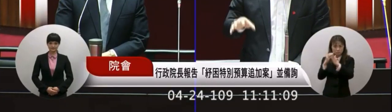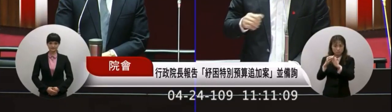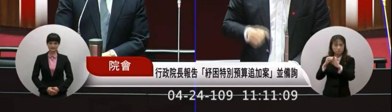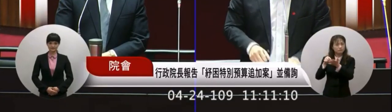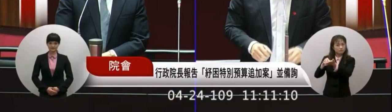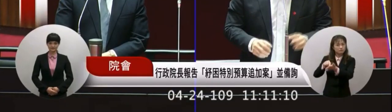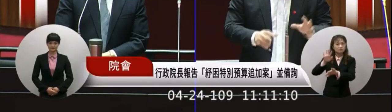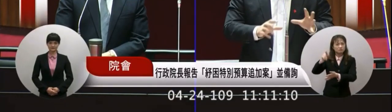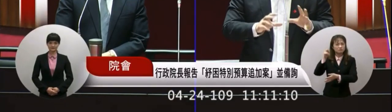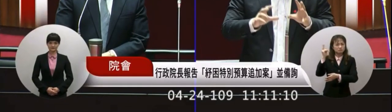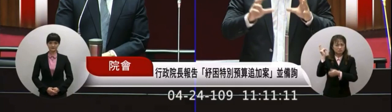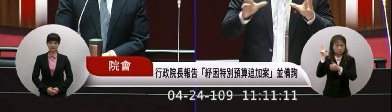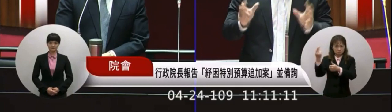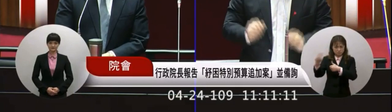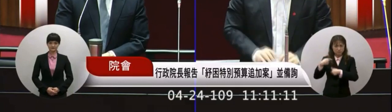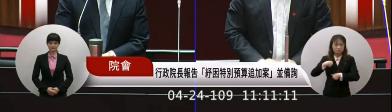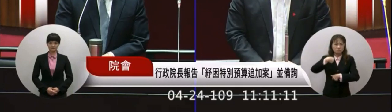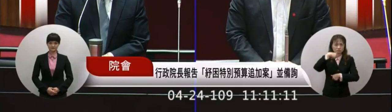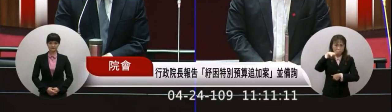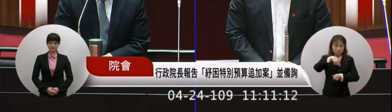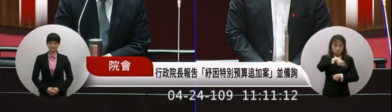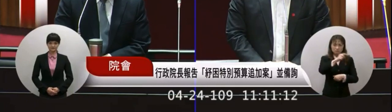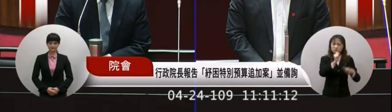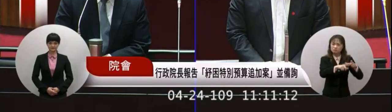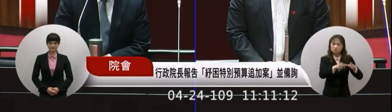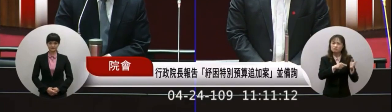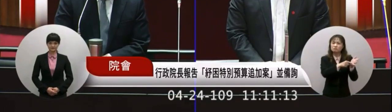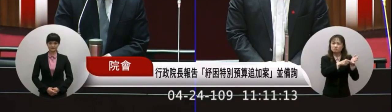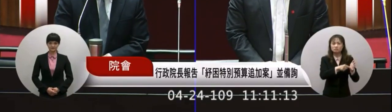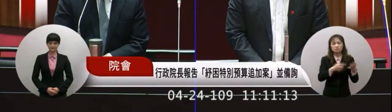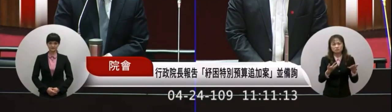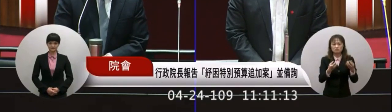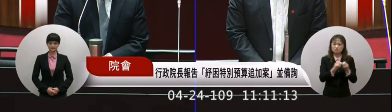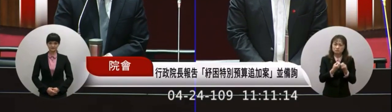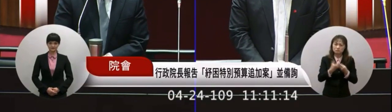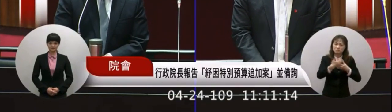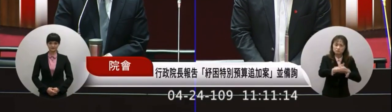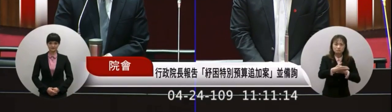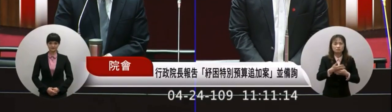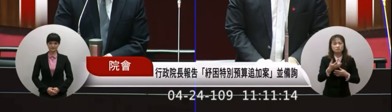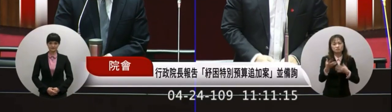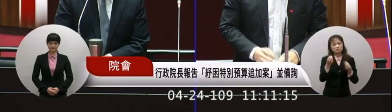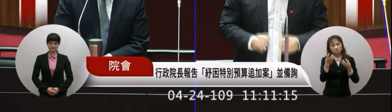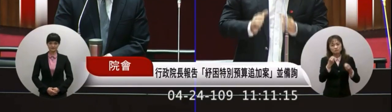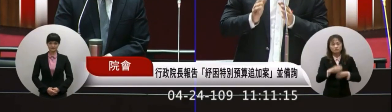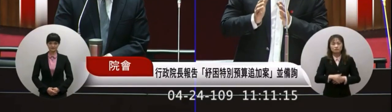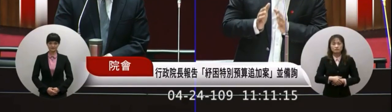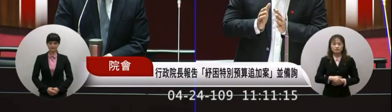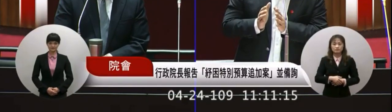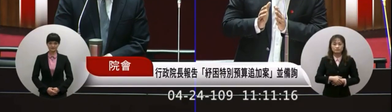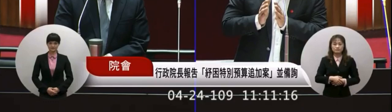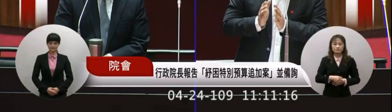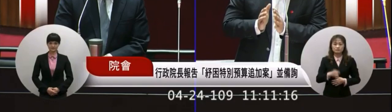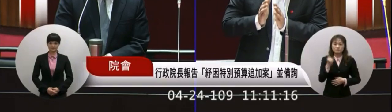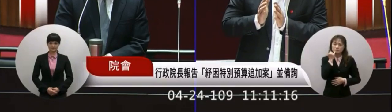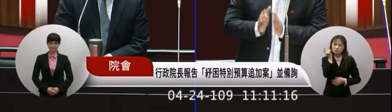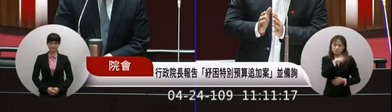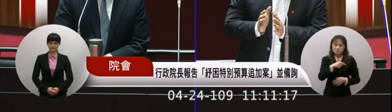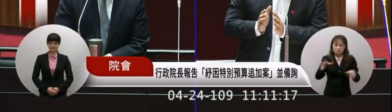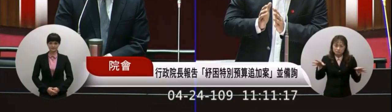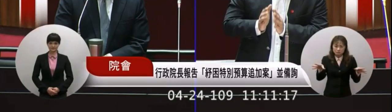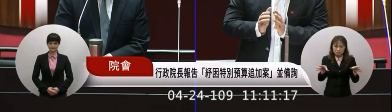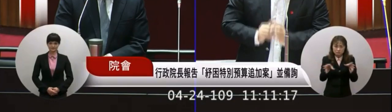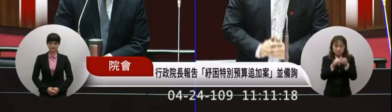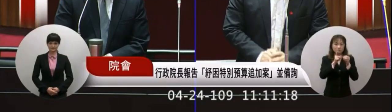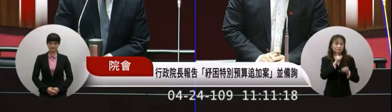业的登记证明，变作是一个人做一个工课爱做。而且是毋是当个来请教一下，敢会当整合一个单一的